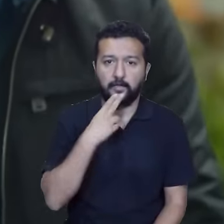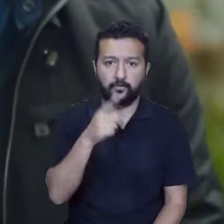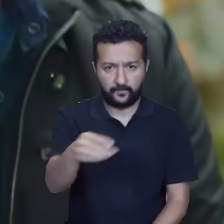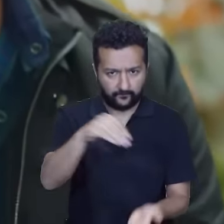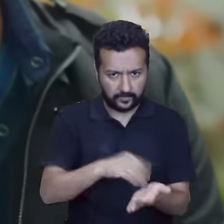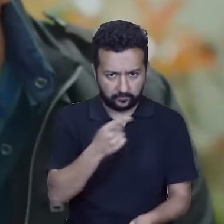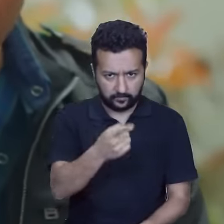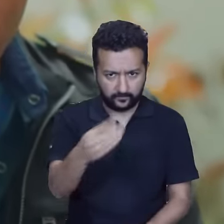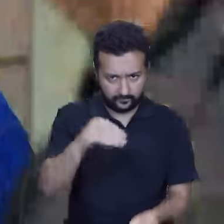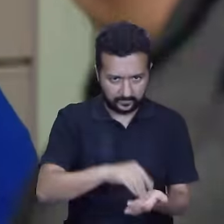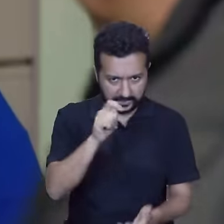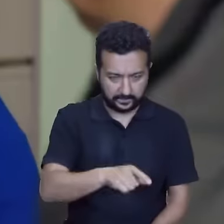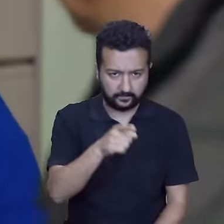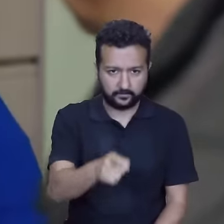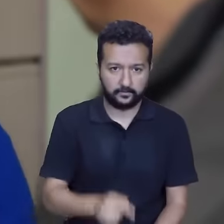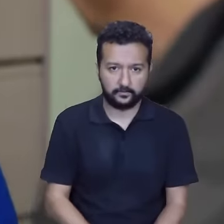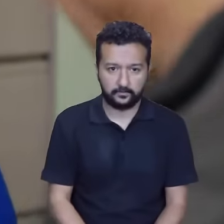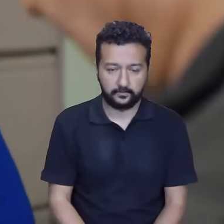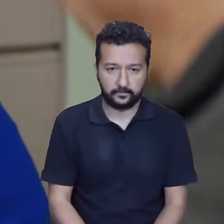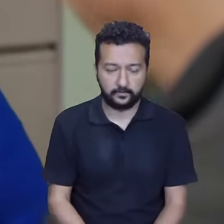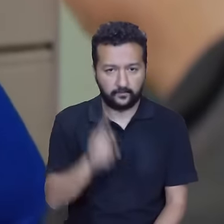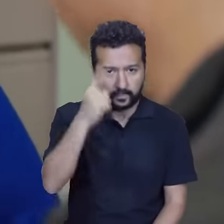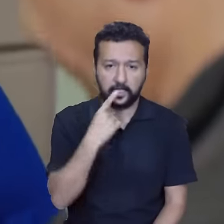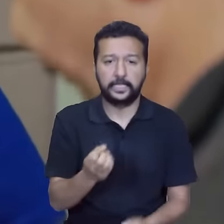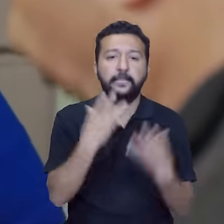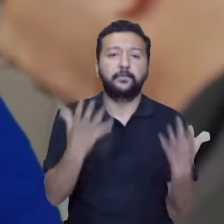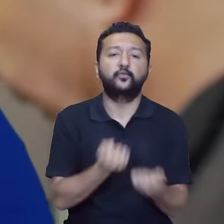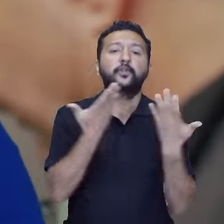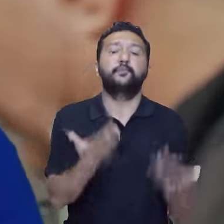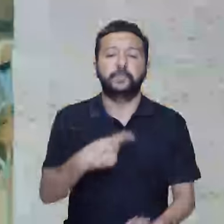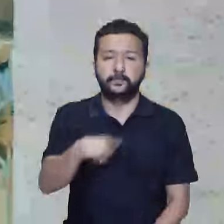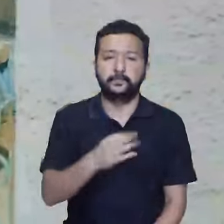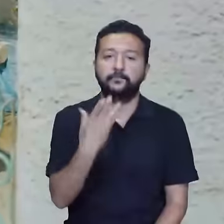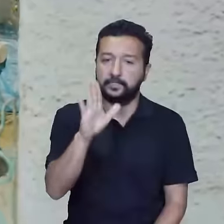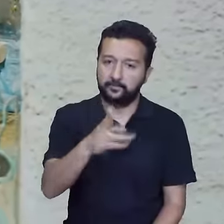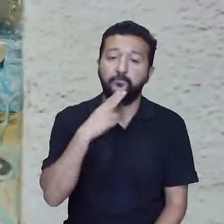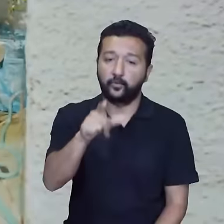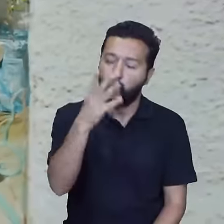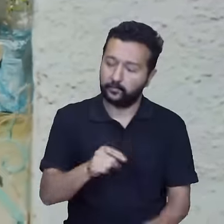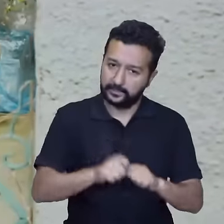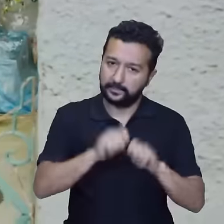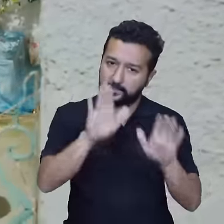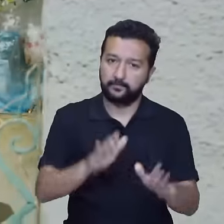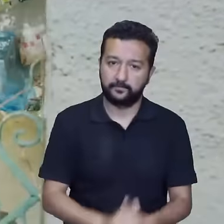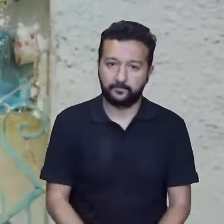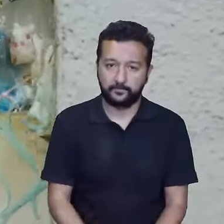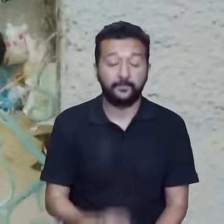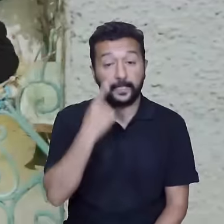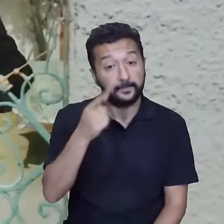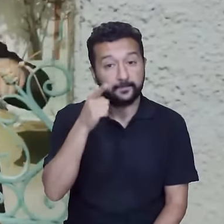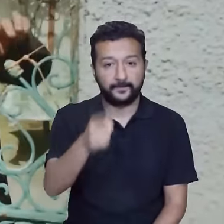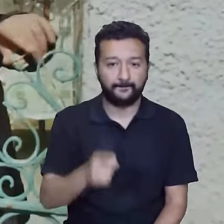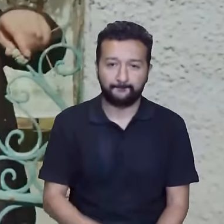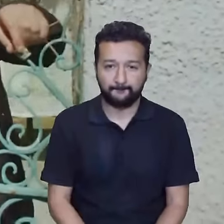Abla ver bir şey daha ya. Bir tane daha ver ya. Vallahi yetmez kurtarmaz bunlar ya. Tamam abla sen olmuş gibi tamam. Hadi